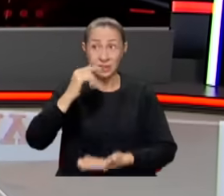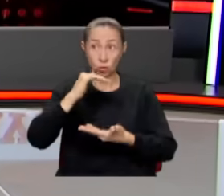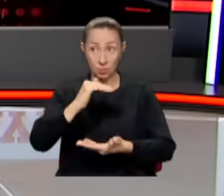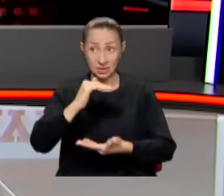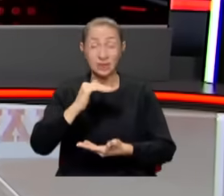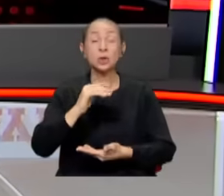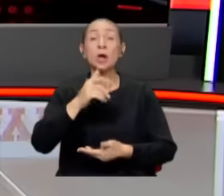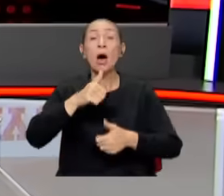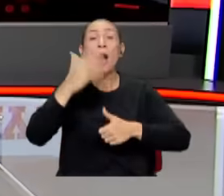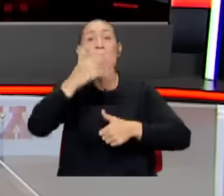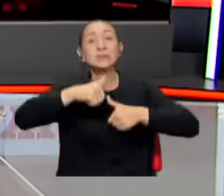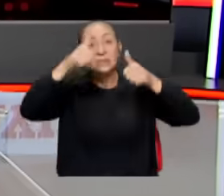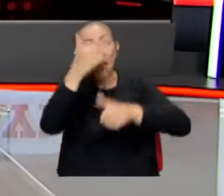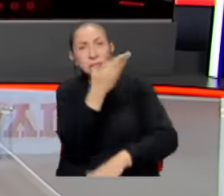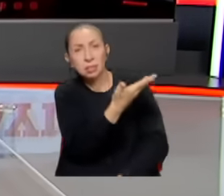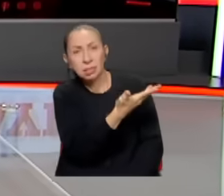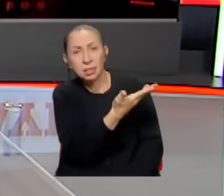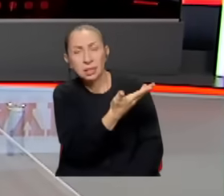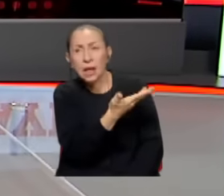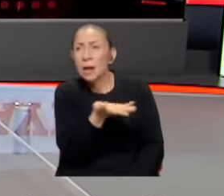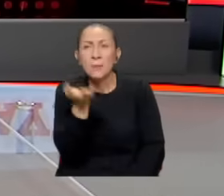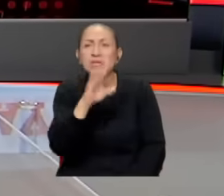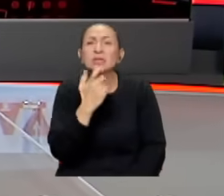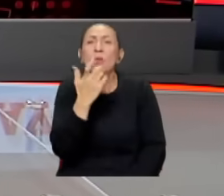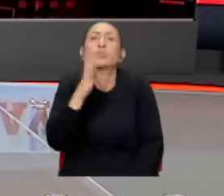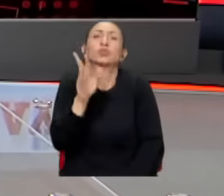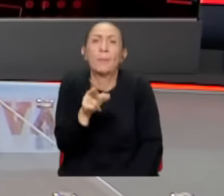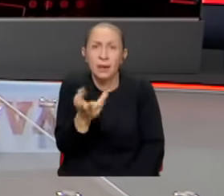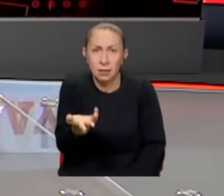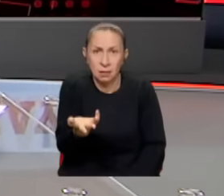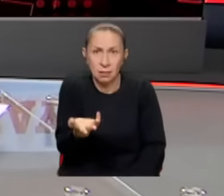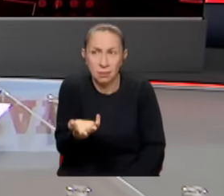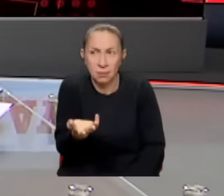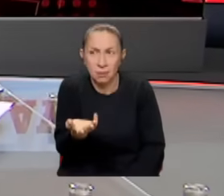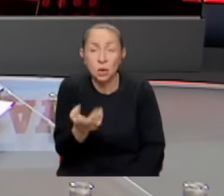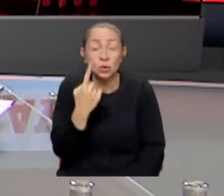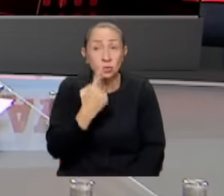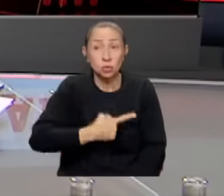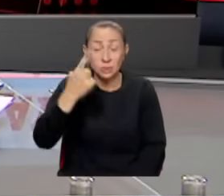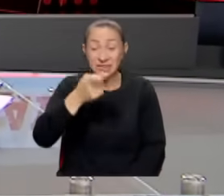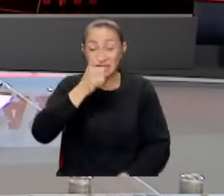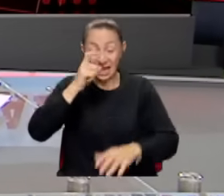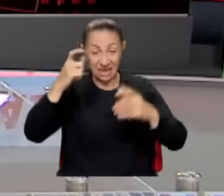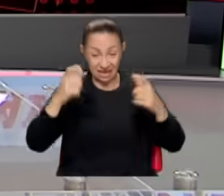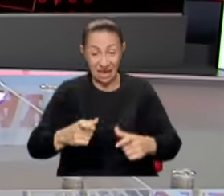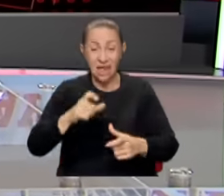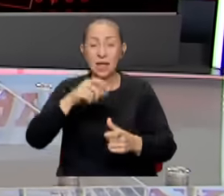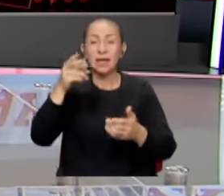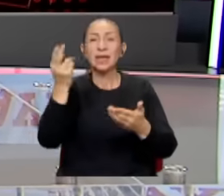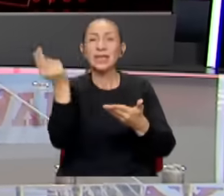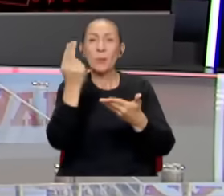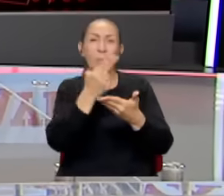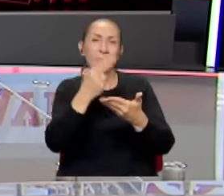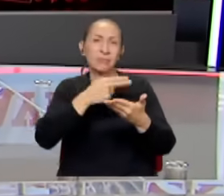Kupası Suudi Arabistan'da başka sene yokmuş gibi Cumhurbaşkanlığı sarayında yağlı boya resim